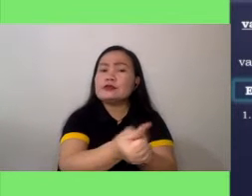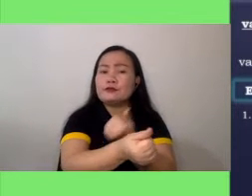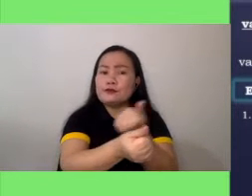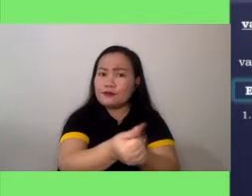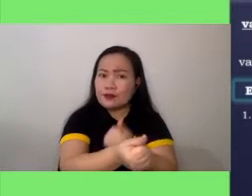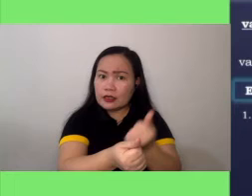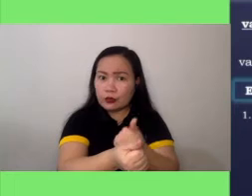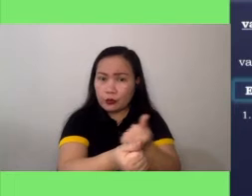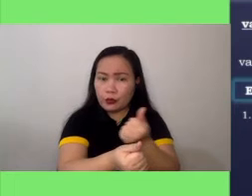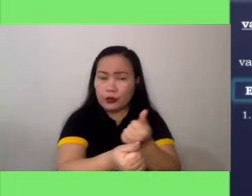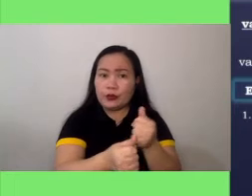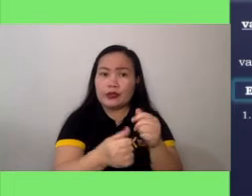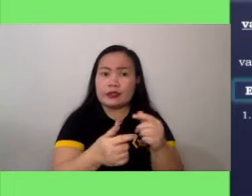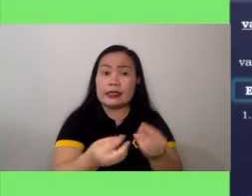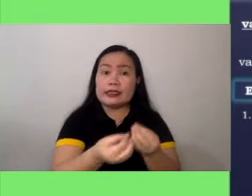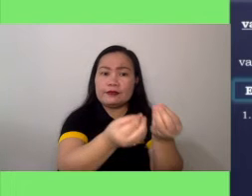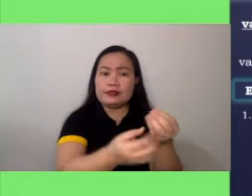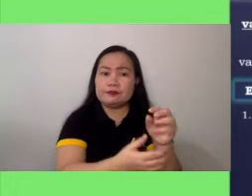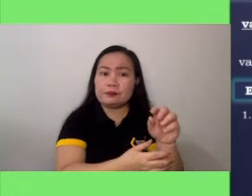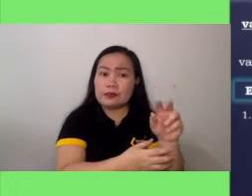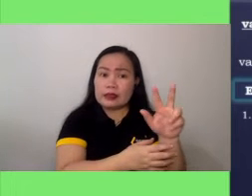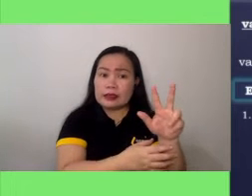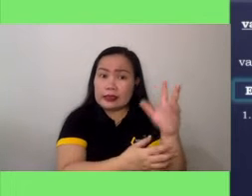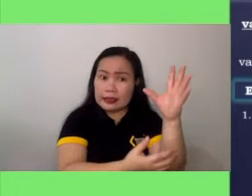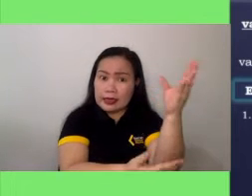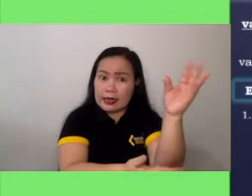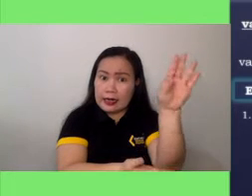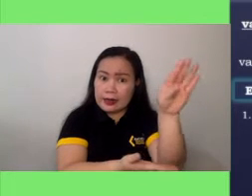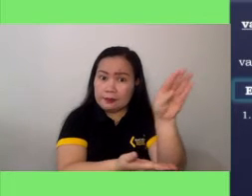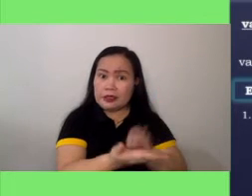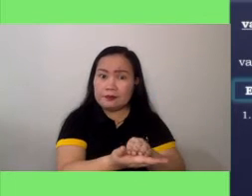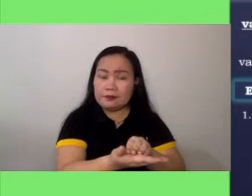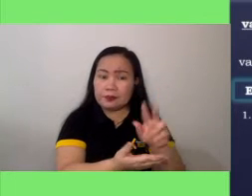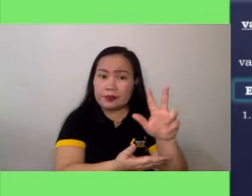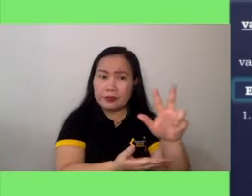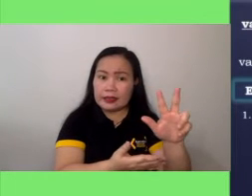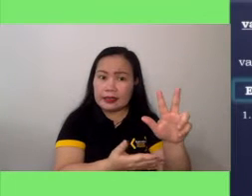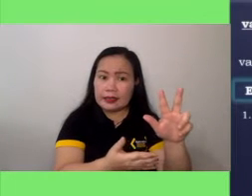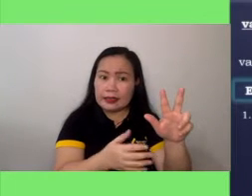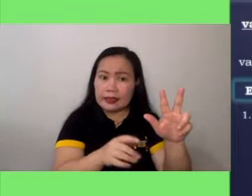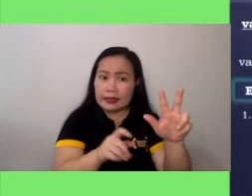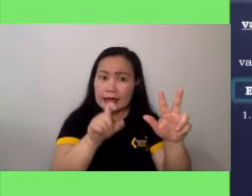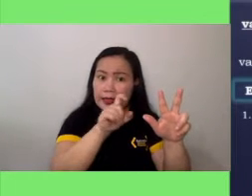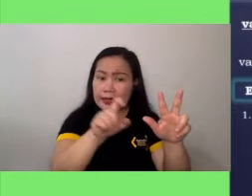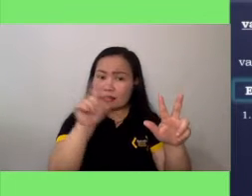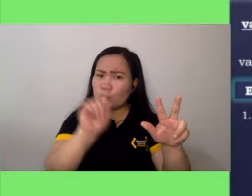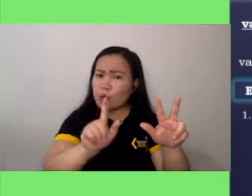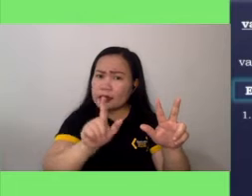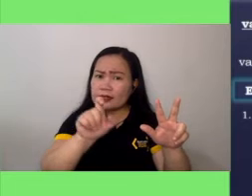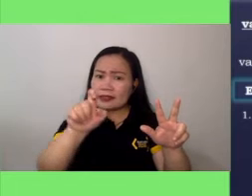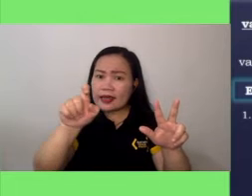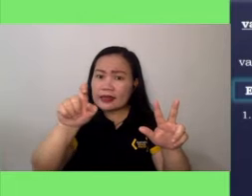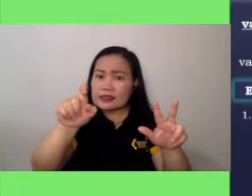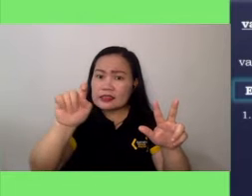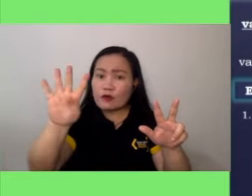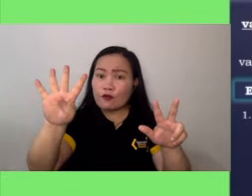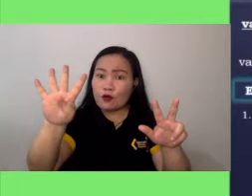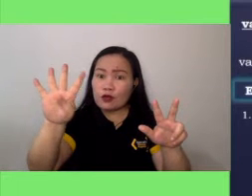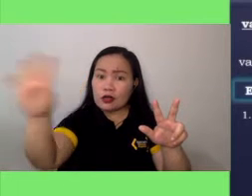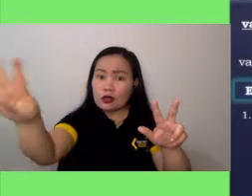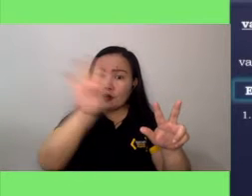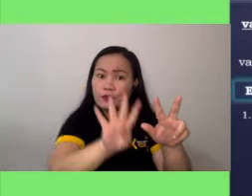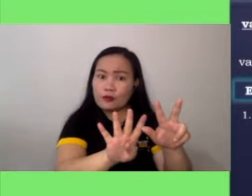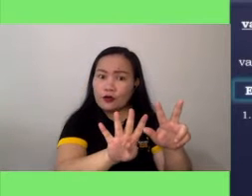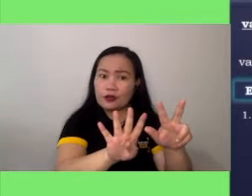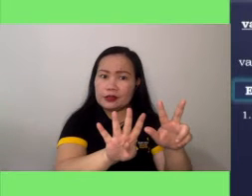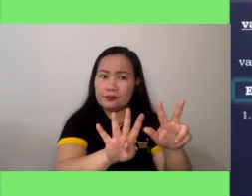din. Just follow the given. So, 3 times, so again, pag magkatabi, multiplication, so 3 times